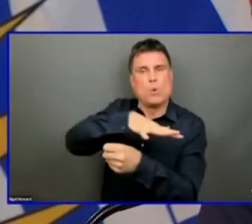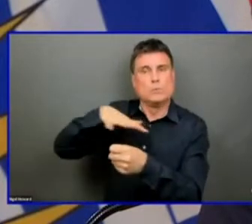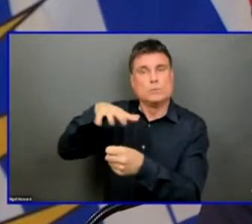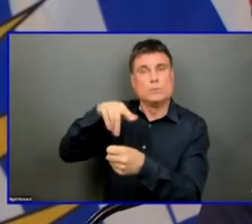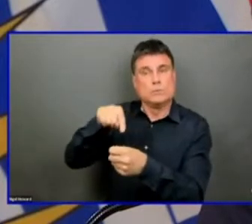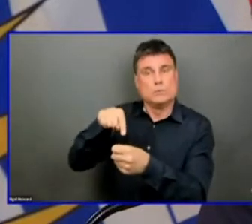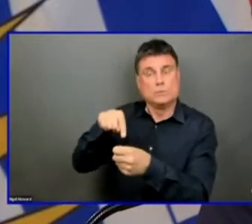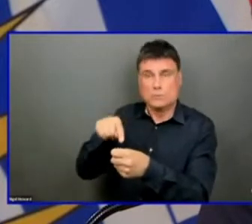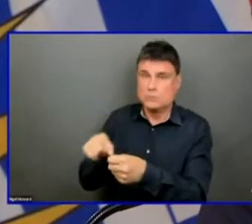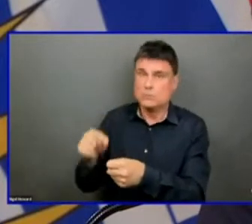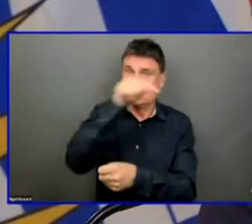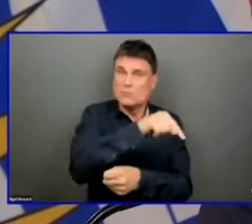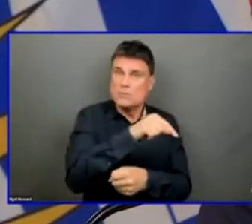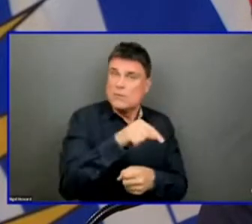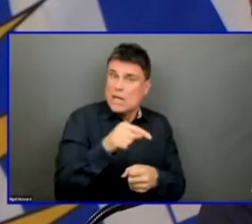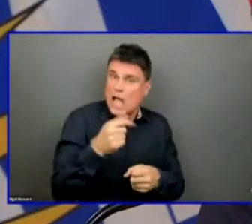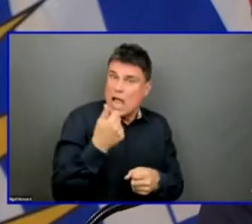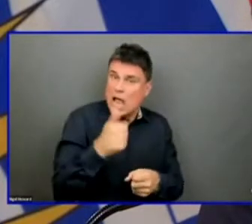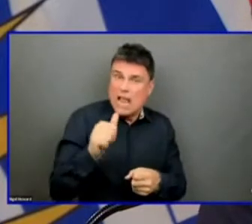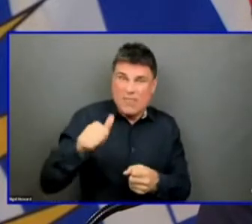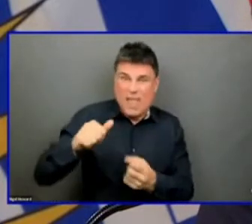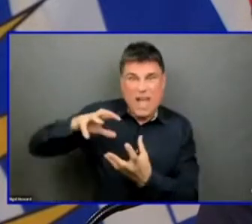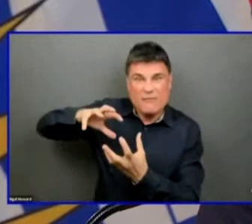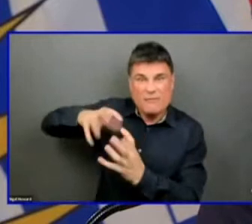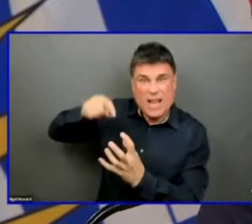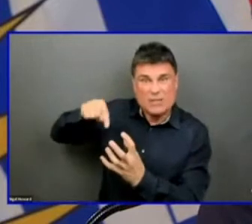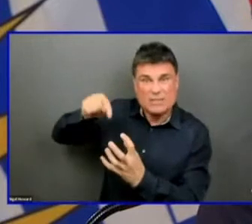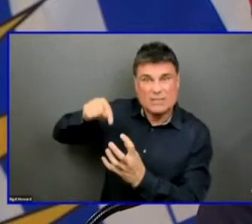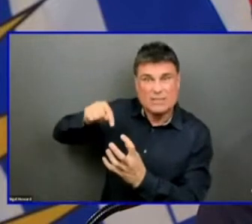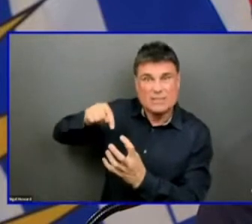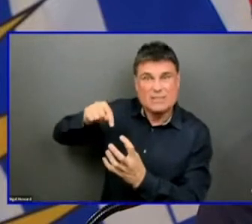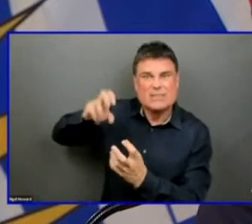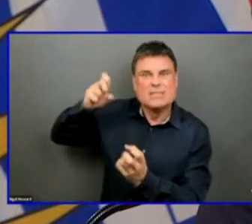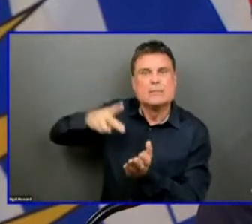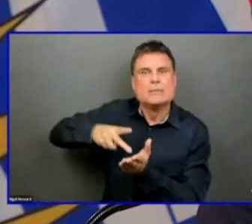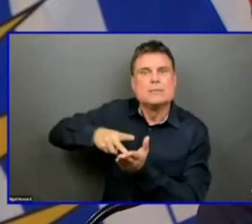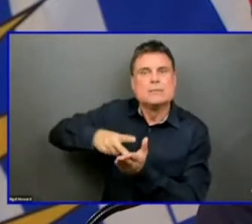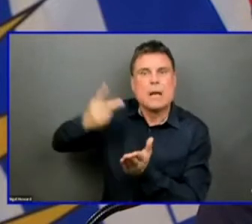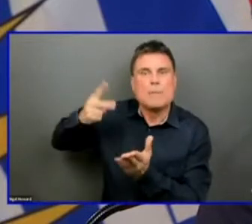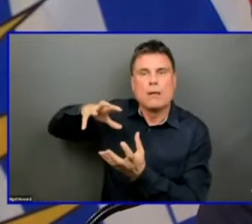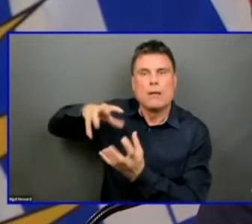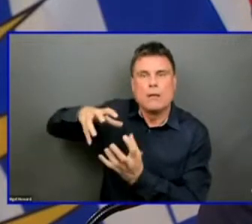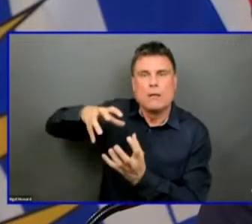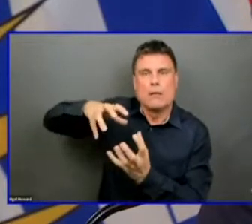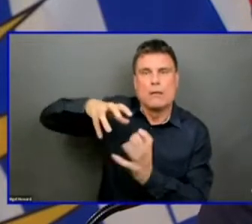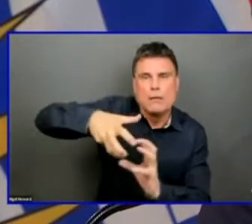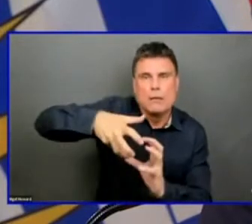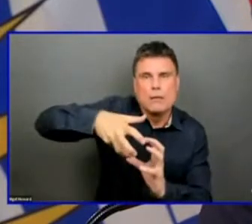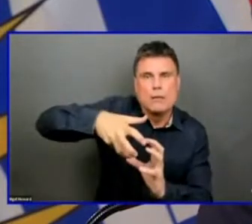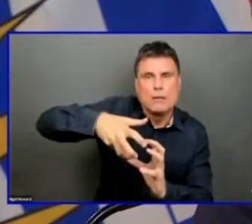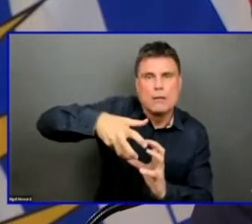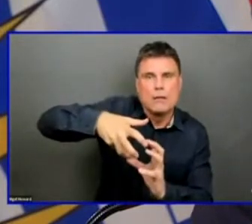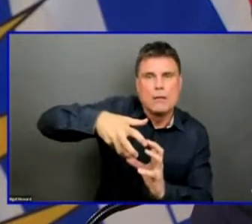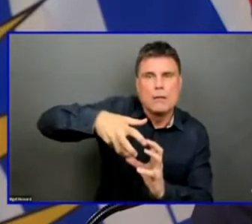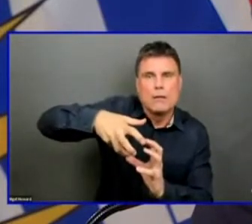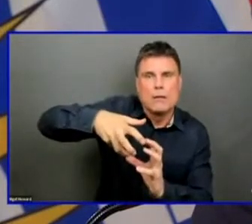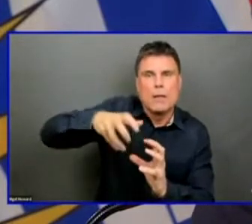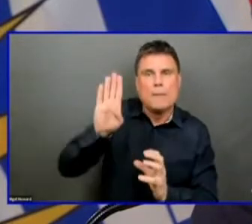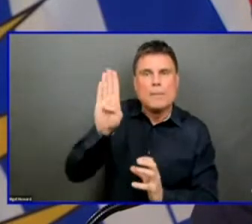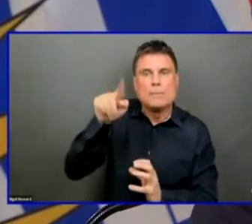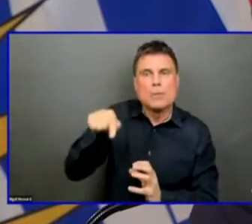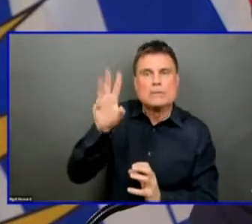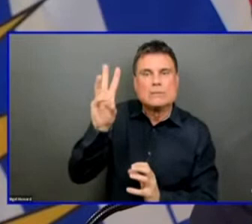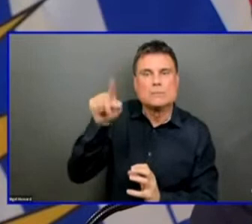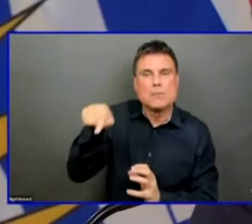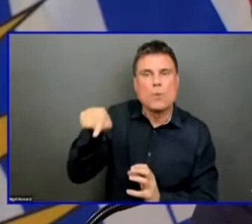这个分享一下或者看到了这个从印度过来的这个双重变